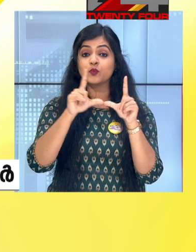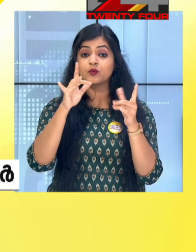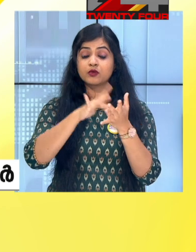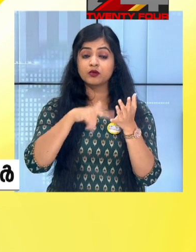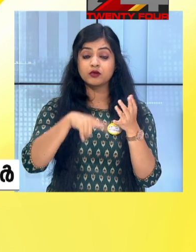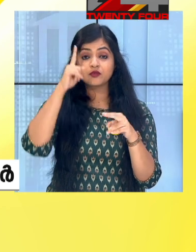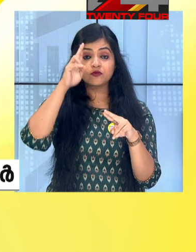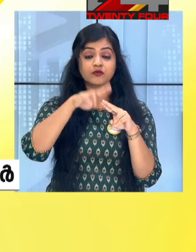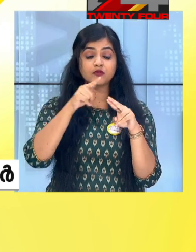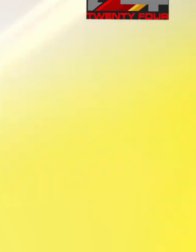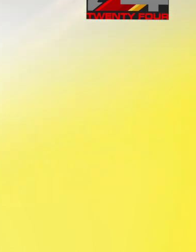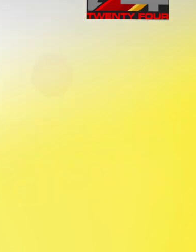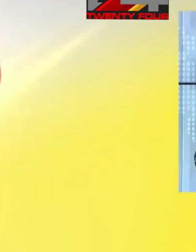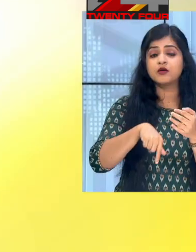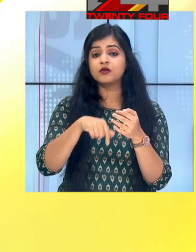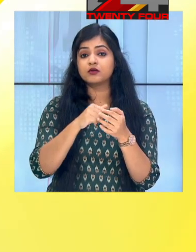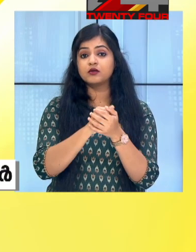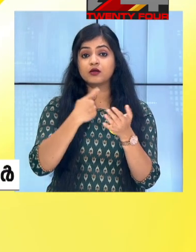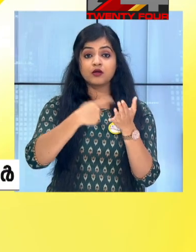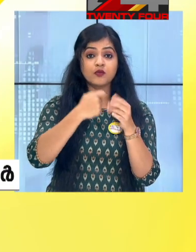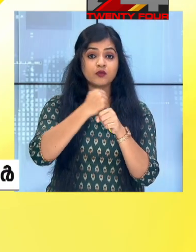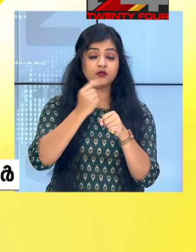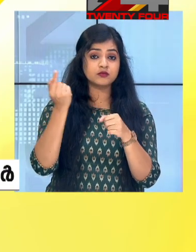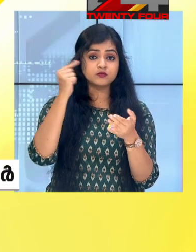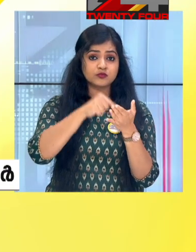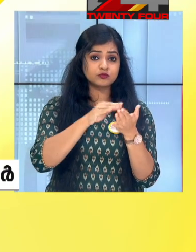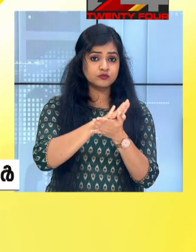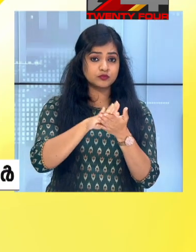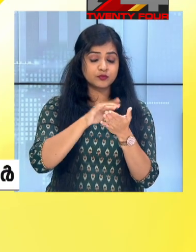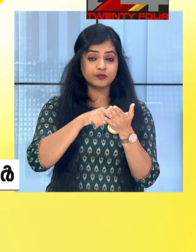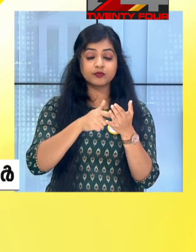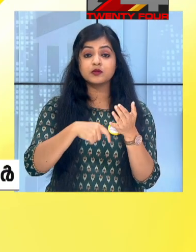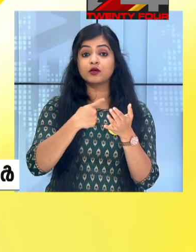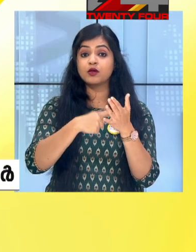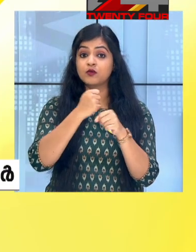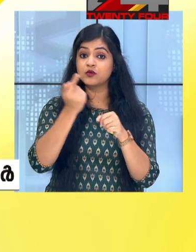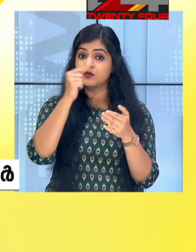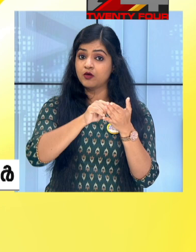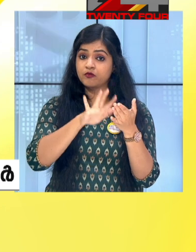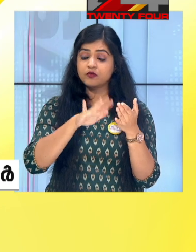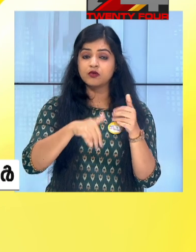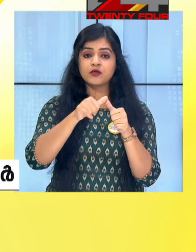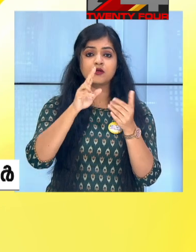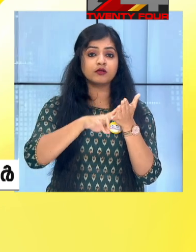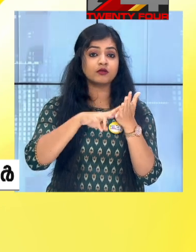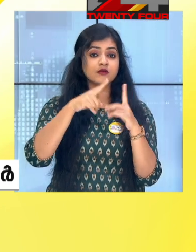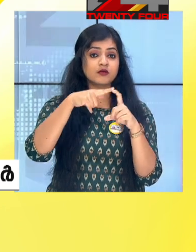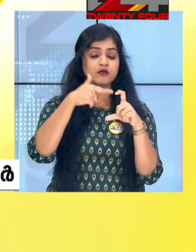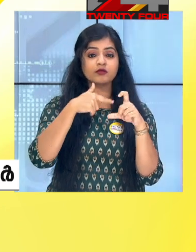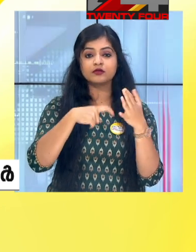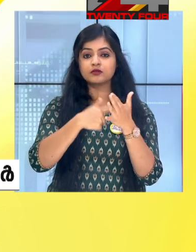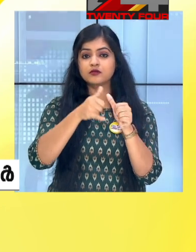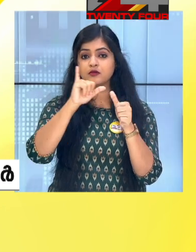എങ്കിൽ സ്വാഭാവികമായും അവിടെ ആര് എന്നുള്ള ചോദ്യം ഉയർന്നു. രാഹുൽ ഗാന്ധി ആണെങ്കിൽ ആനിരാജ എന്നുള്ള പേര് ഏതാണ്ട് ഉറപ്പിച്ചതാണ്. ഒരു വനിതാ പ്രാതിനിധ്യം അടക്കമുള്ള കാര്യങ്ങൾ